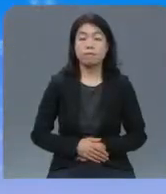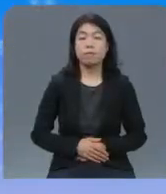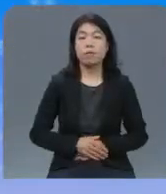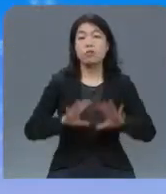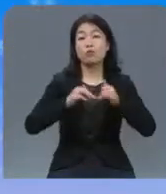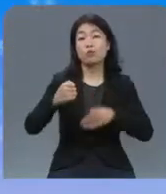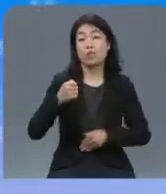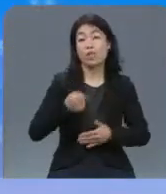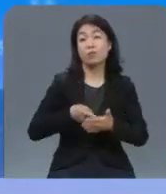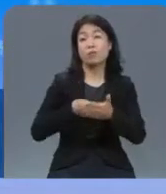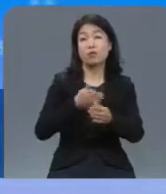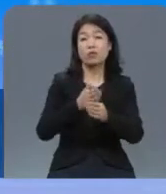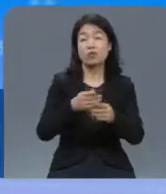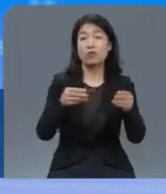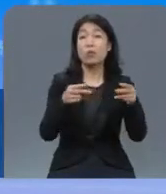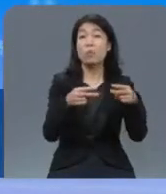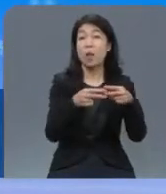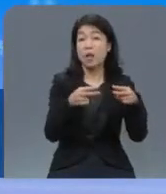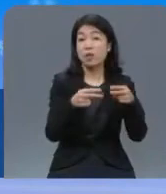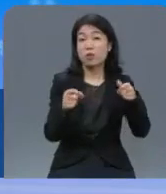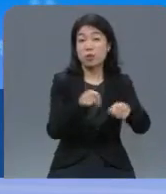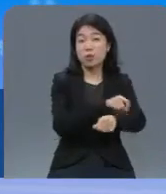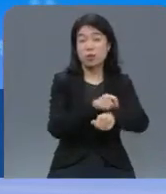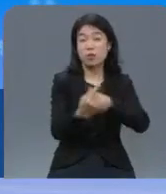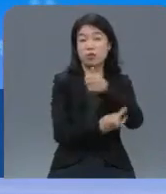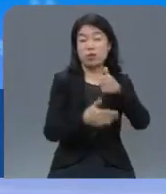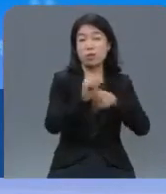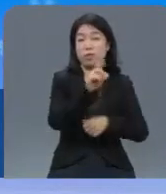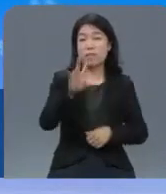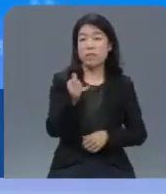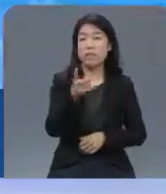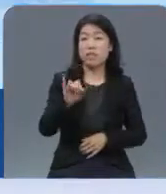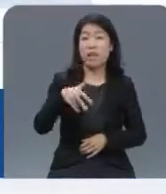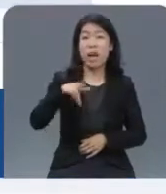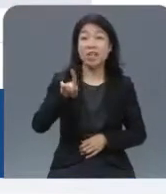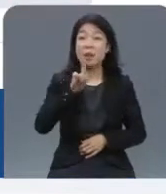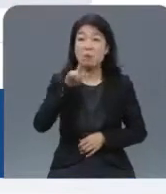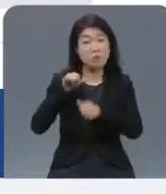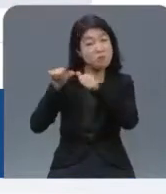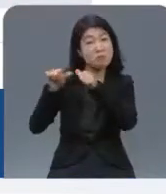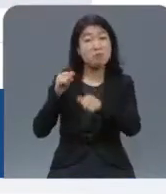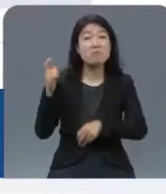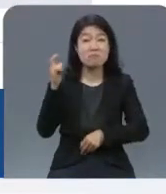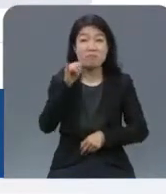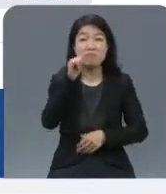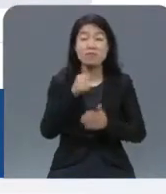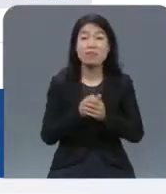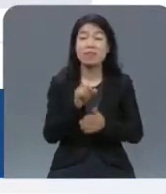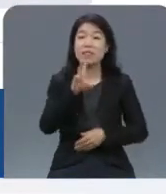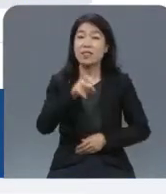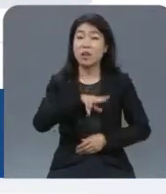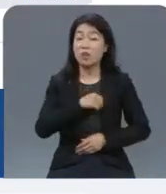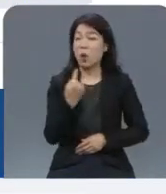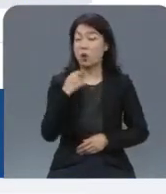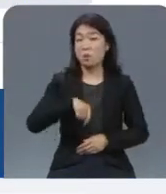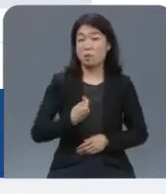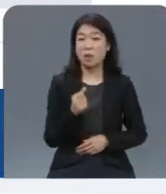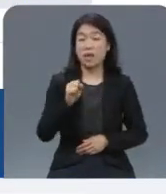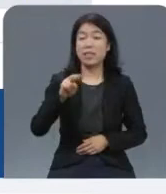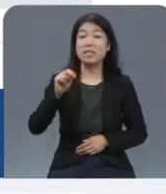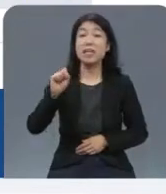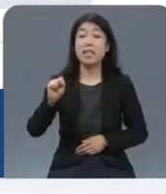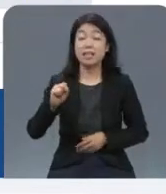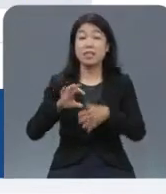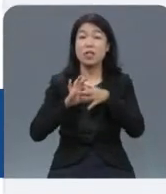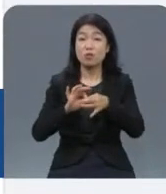국민의 힘이 추진하는 반도체 토기 위원장에 양향자 위원 6 거론되고 있습니다 양 향정 요는 어제 자신의 sns 를 통해